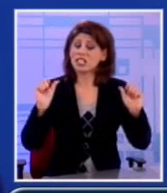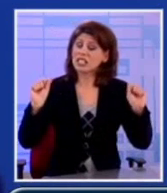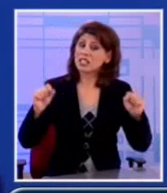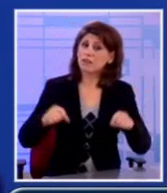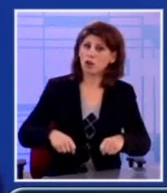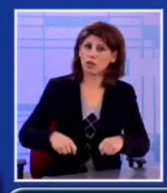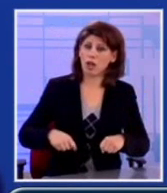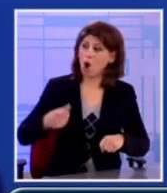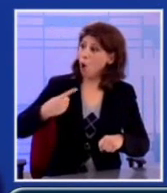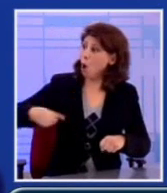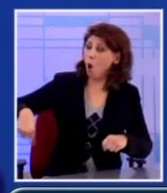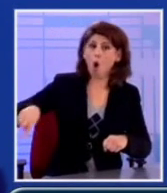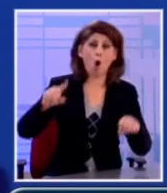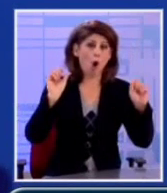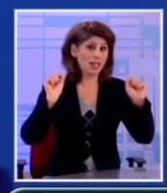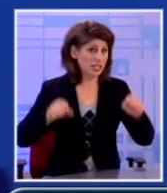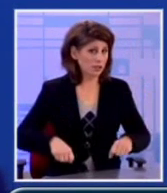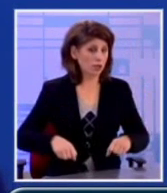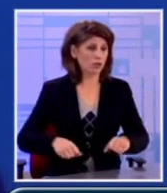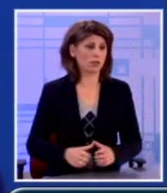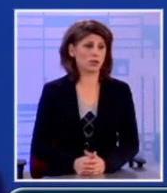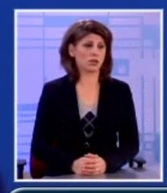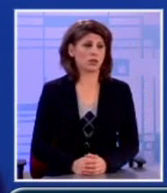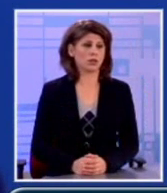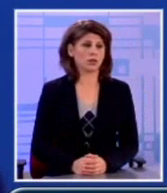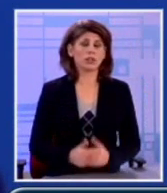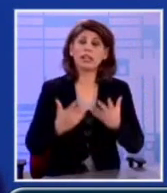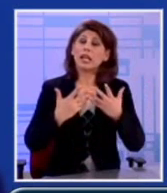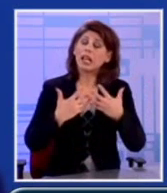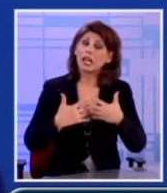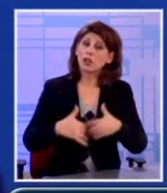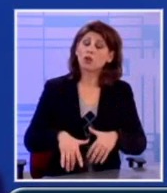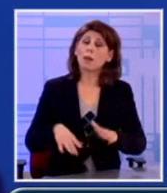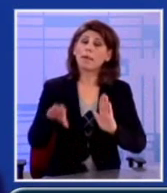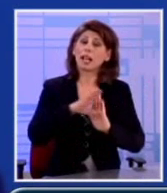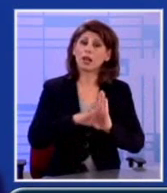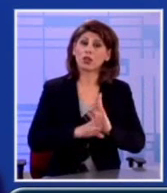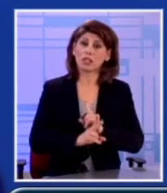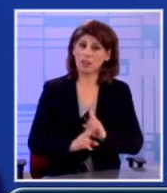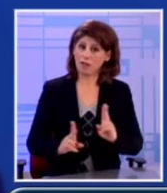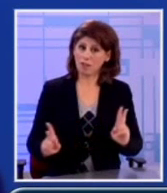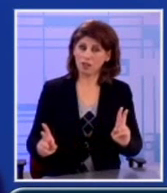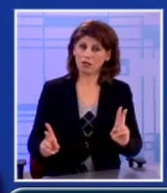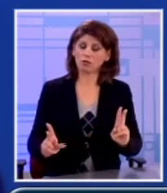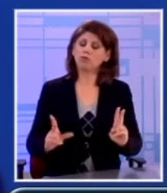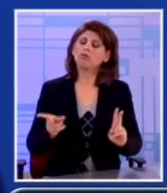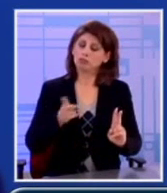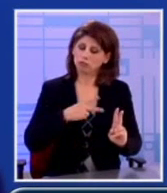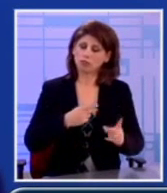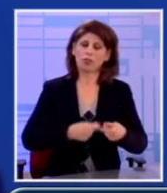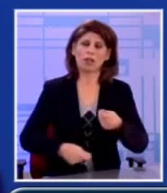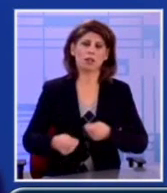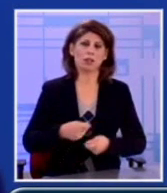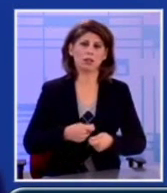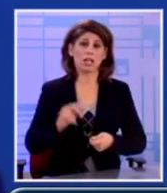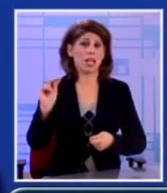συμφωνία όλων ότι λειτουργούμε με κανόνες και διαφάνειας και χρηστής